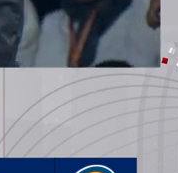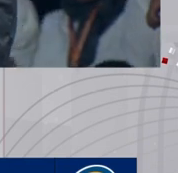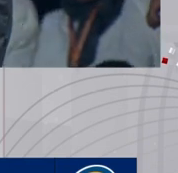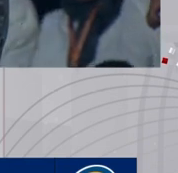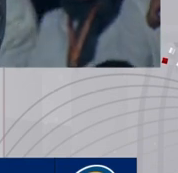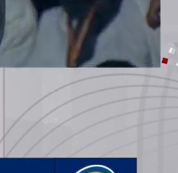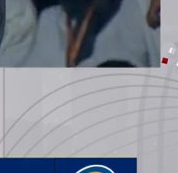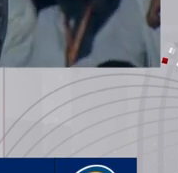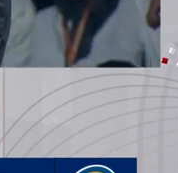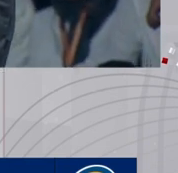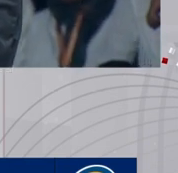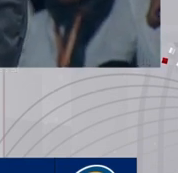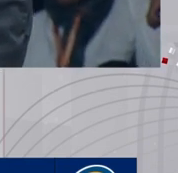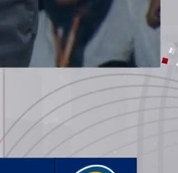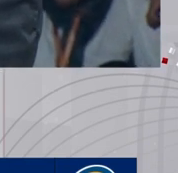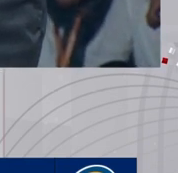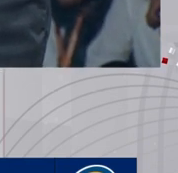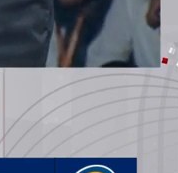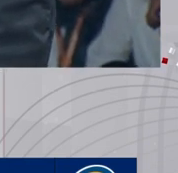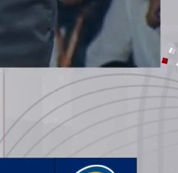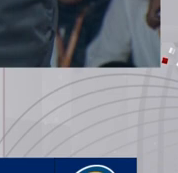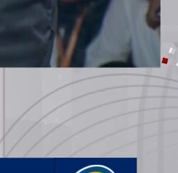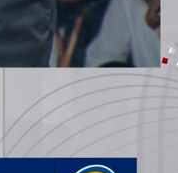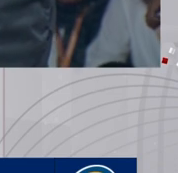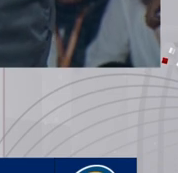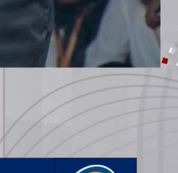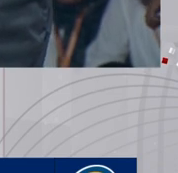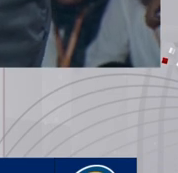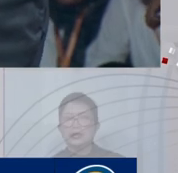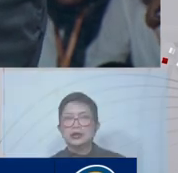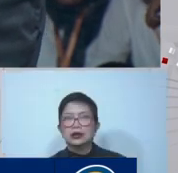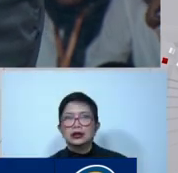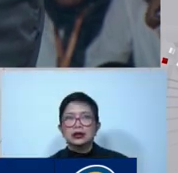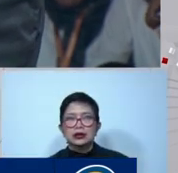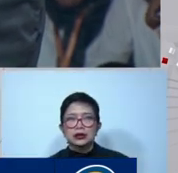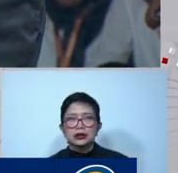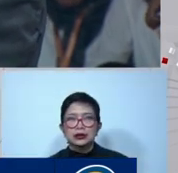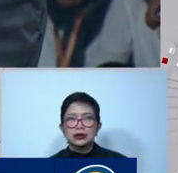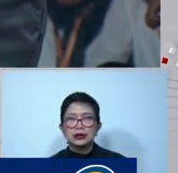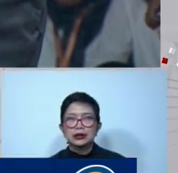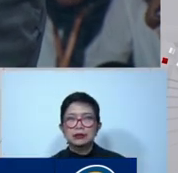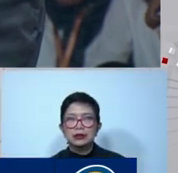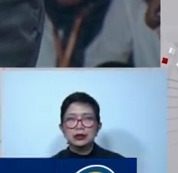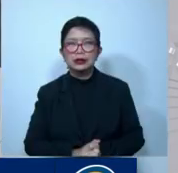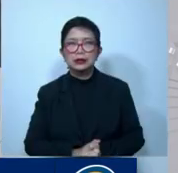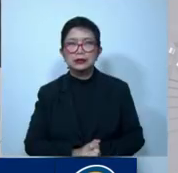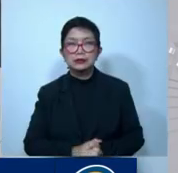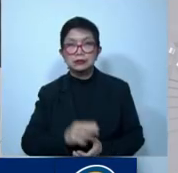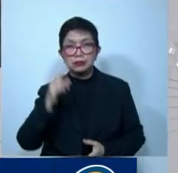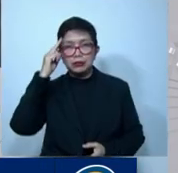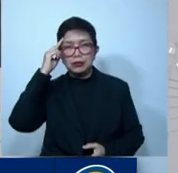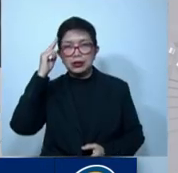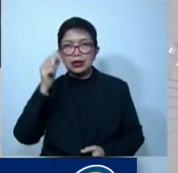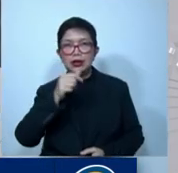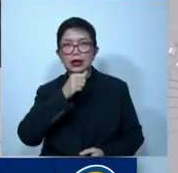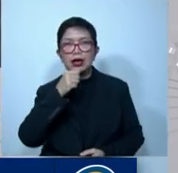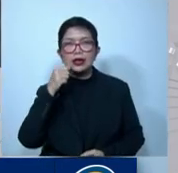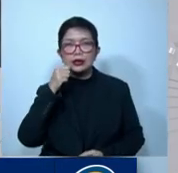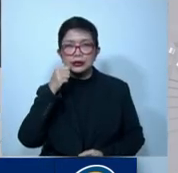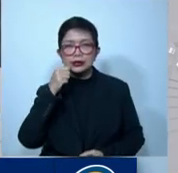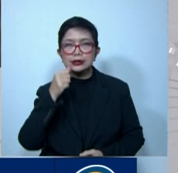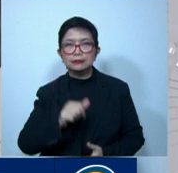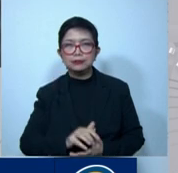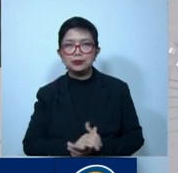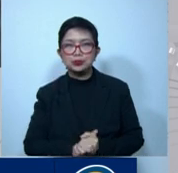juta 5 kali DKI tetapi eh selama Mas Anis mimpin sering